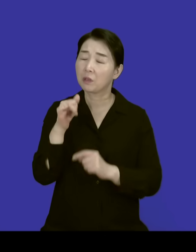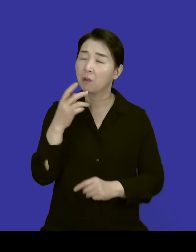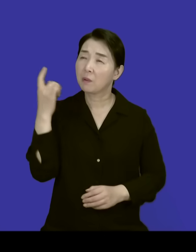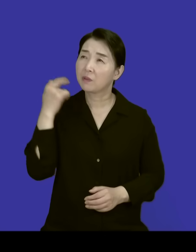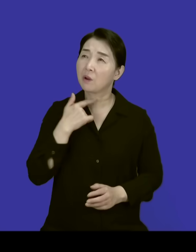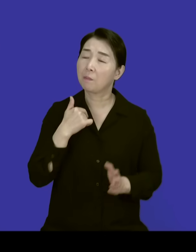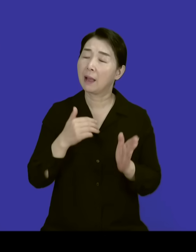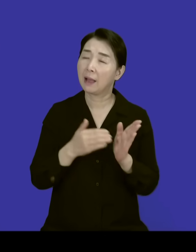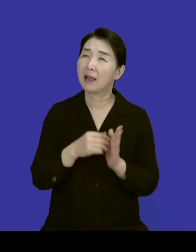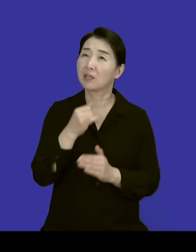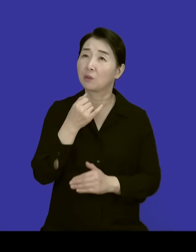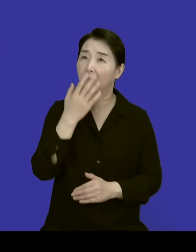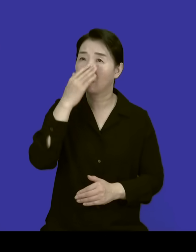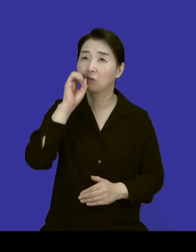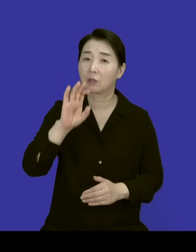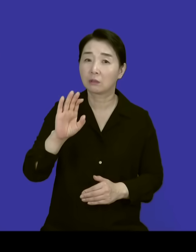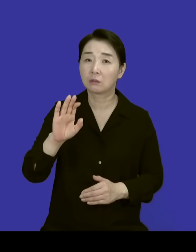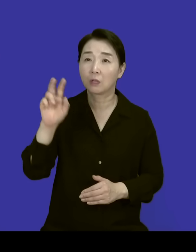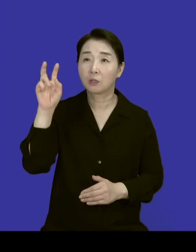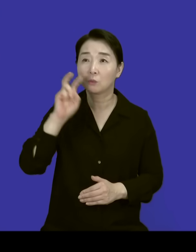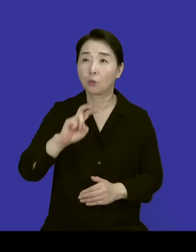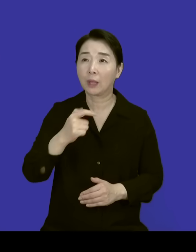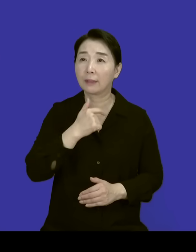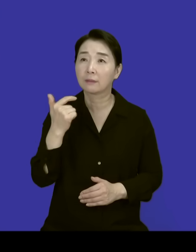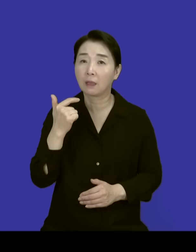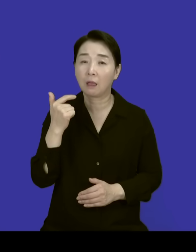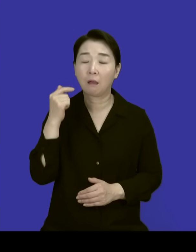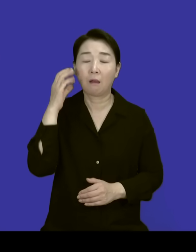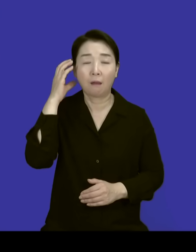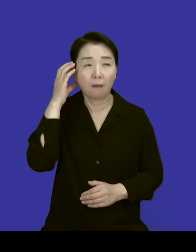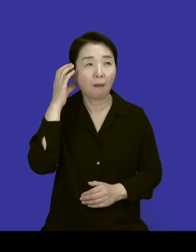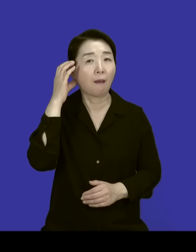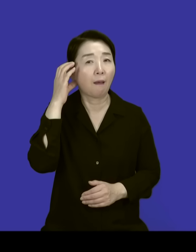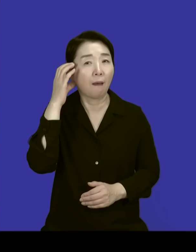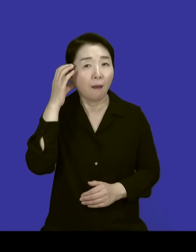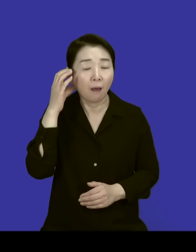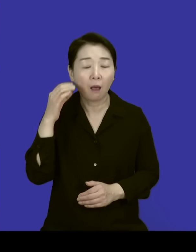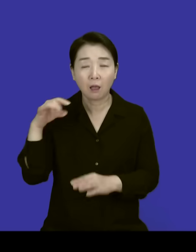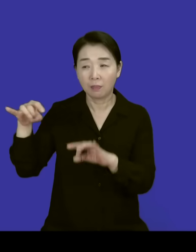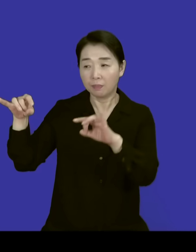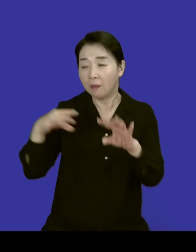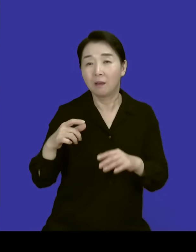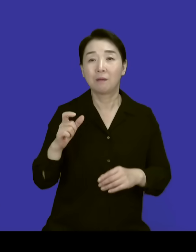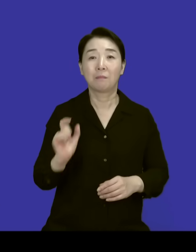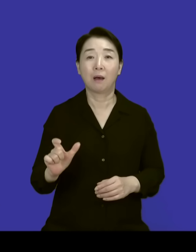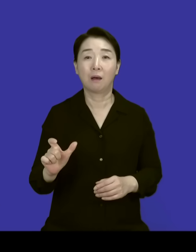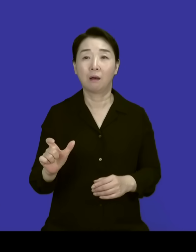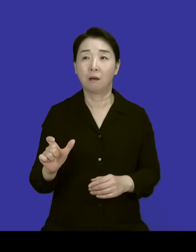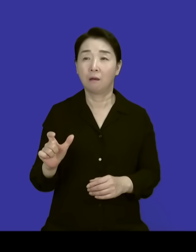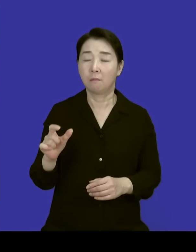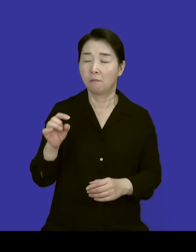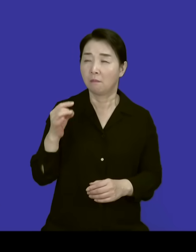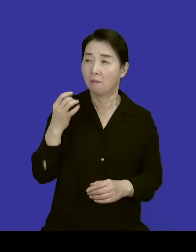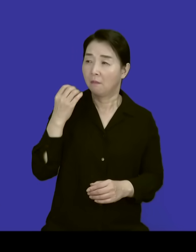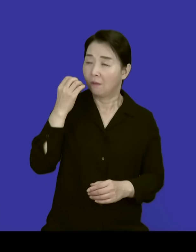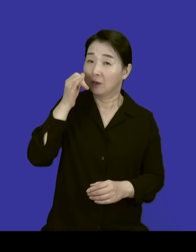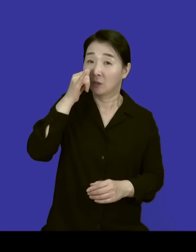무시하고 있다가 네. 그날 거기서 크게 들었던 그 음악이 되게 세게 왔어요 저한테. 예. 뭔가 이상하게 왔어요 그냥.